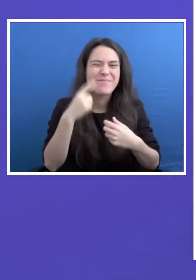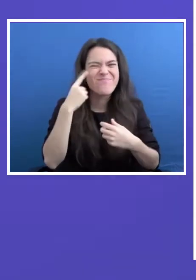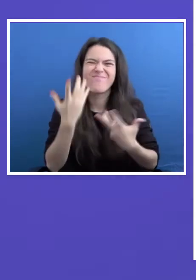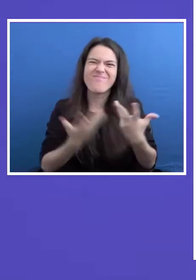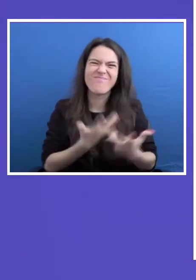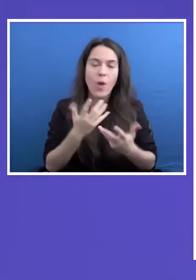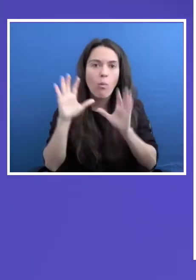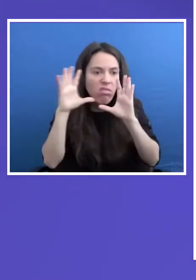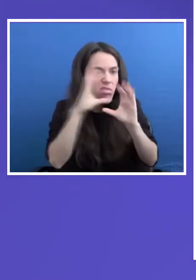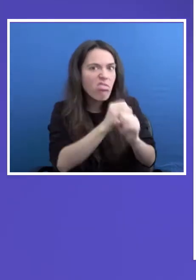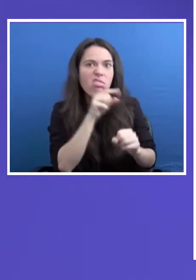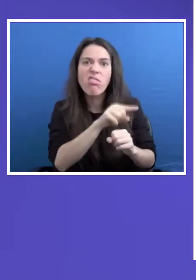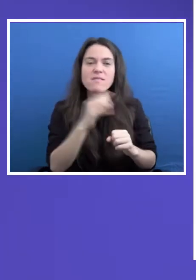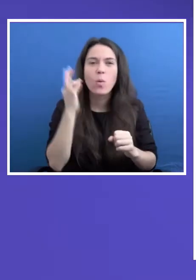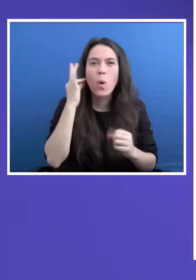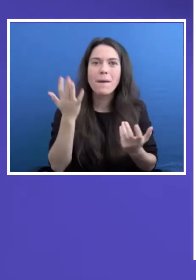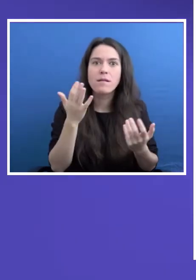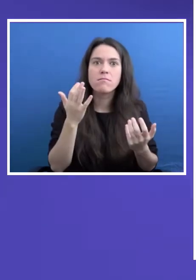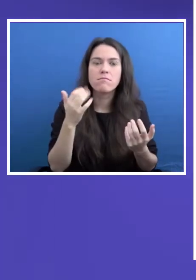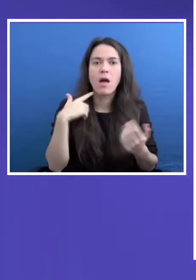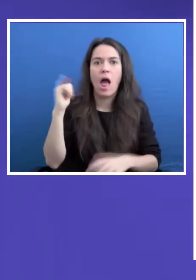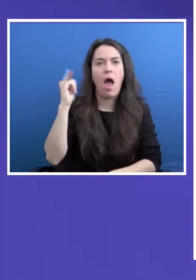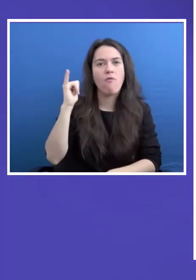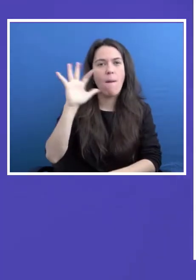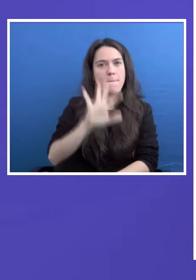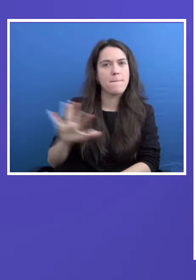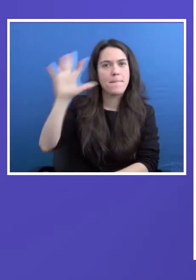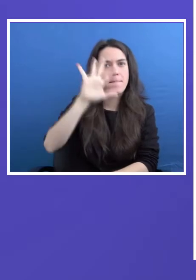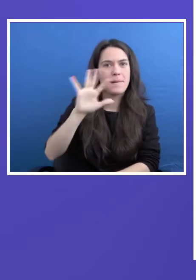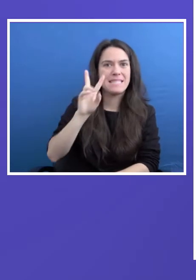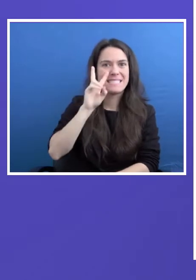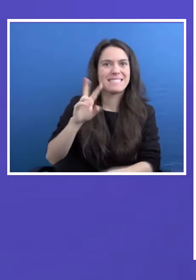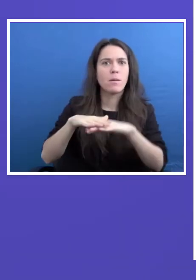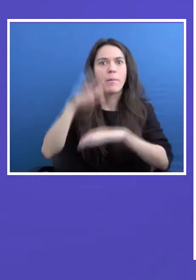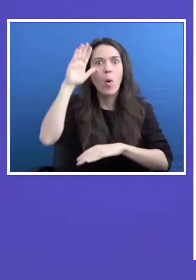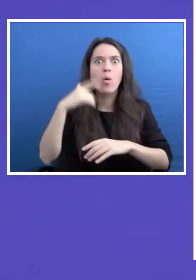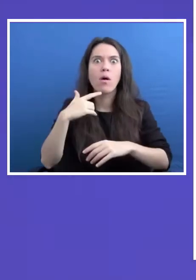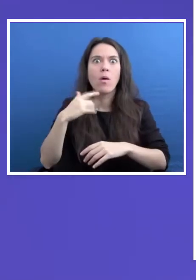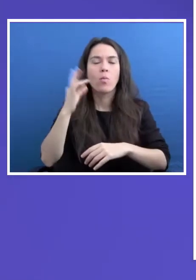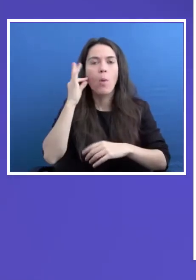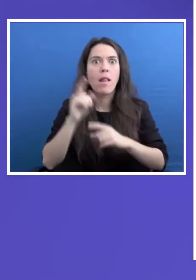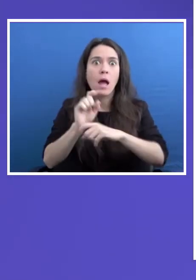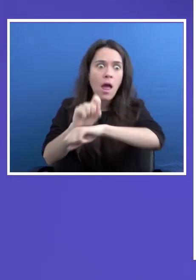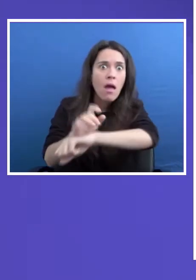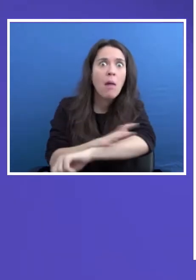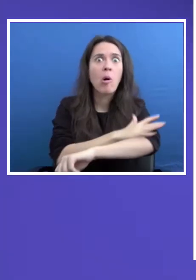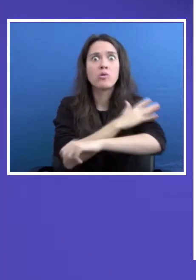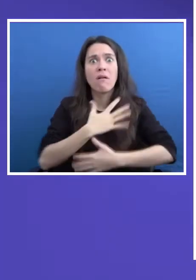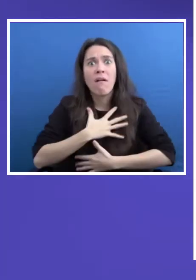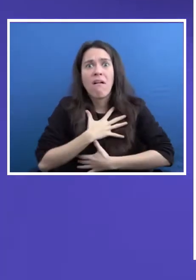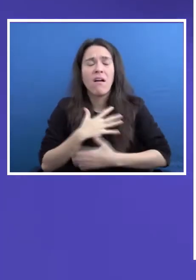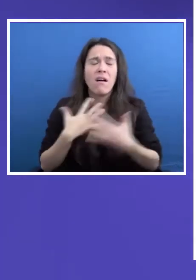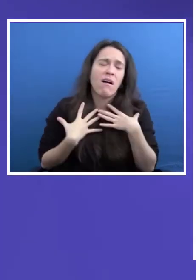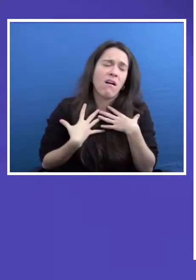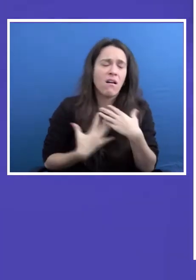الرغم ان وعلى فكره احنا عندنا 3 سيناريوهات مختلفه. يعني مثلا في 2001 المرأة اتظلمت جدا في وسائل الإعلام